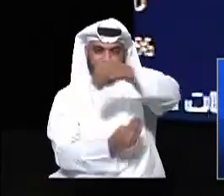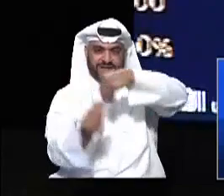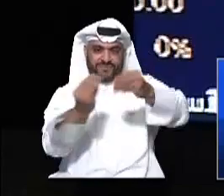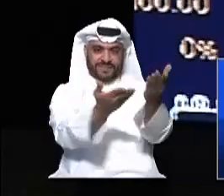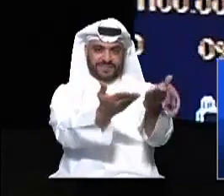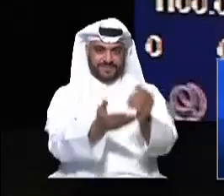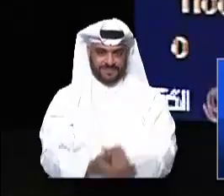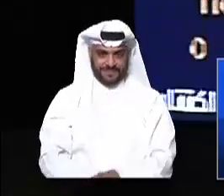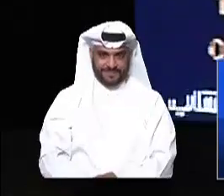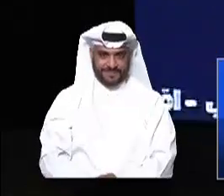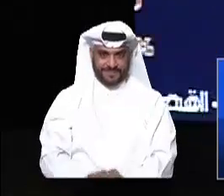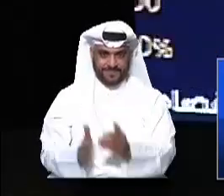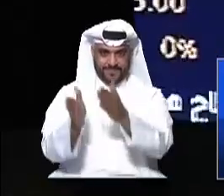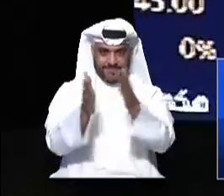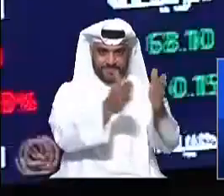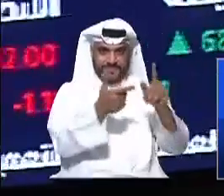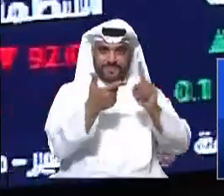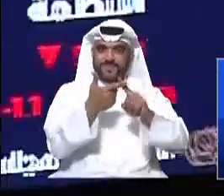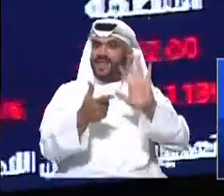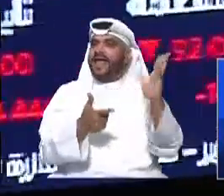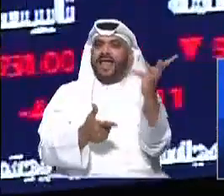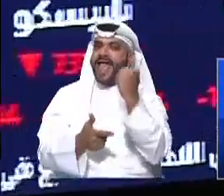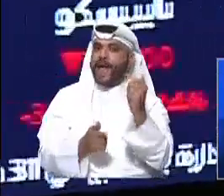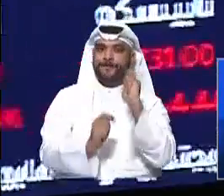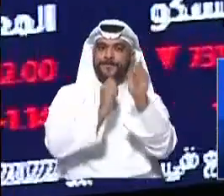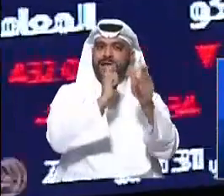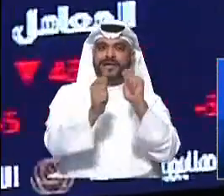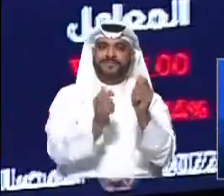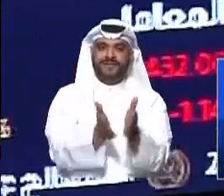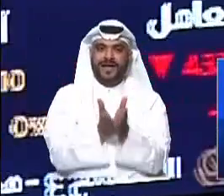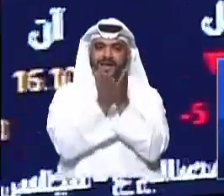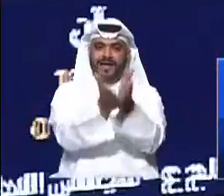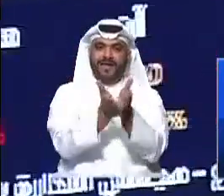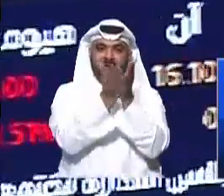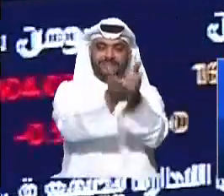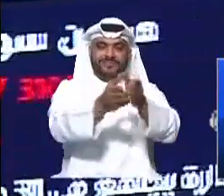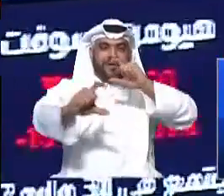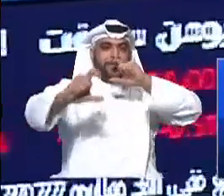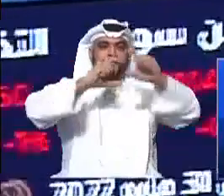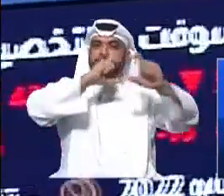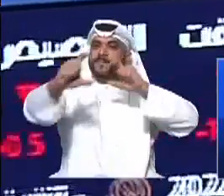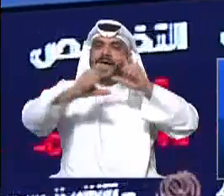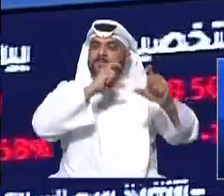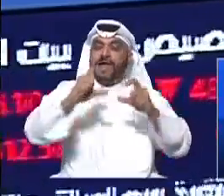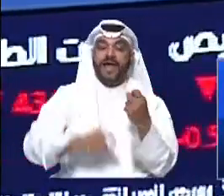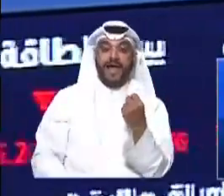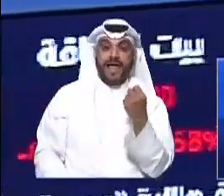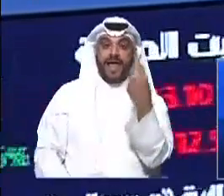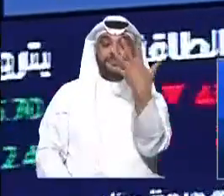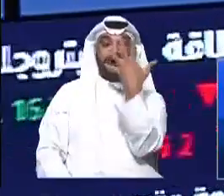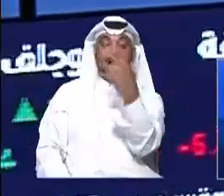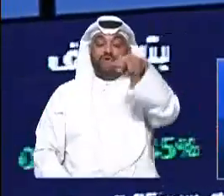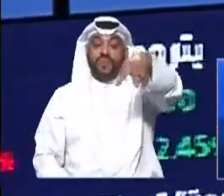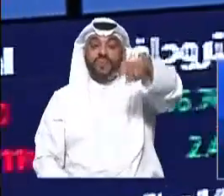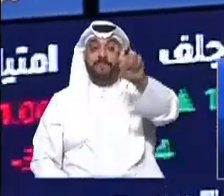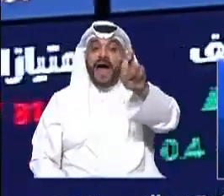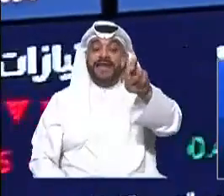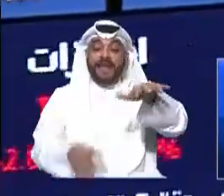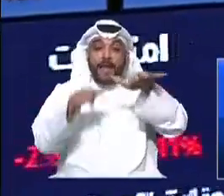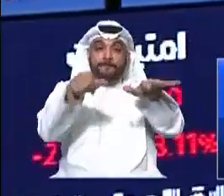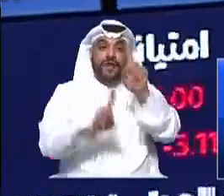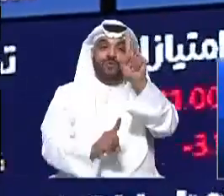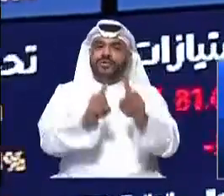21423 صفقة. بلغت التداولات على سهم بنك الخليج أكثر من 185 مليون سهم